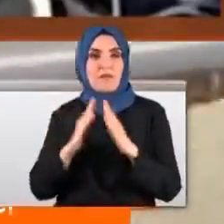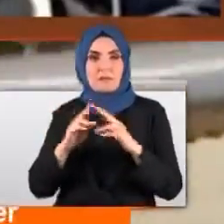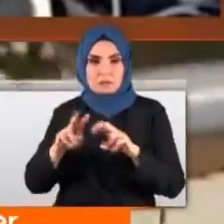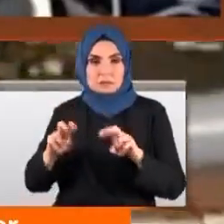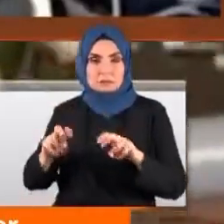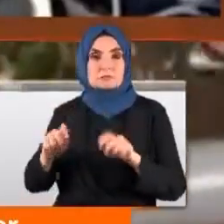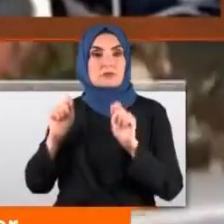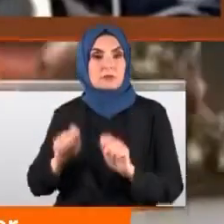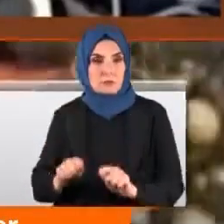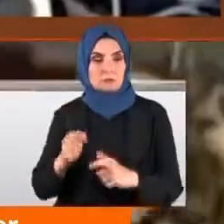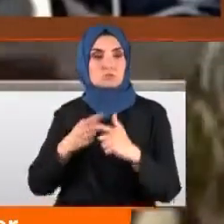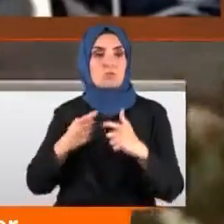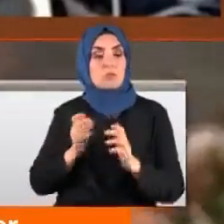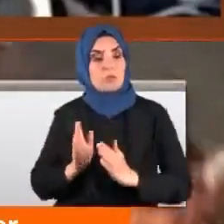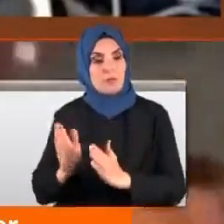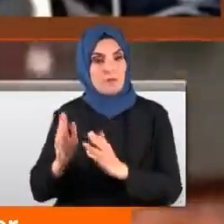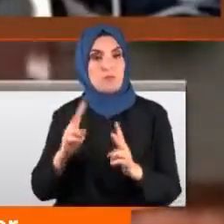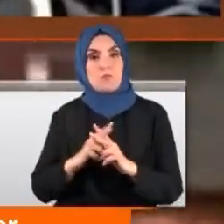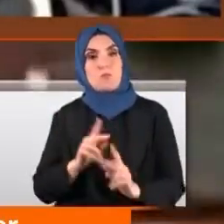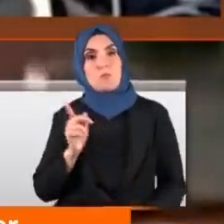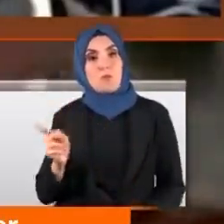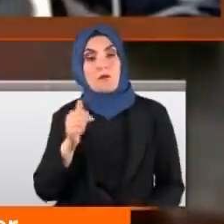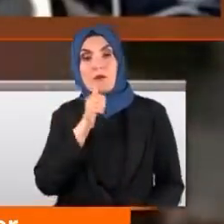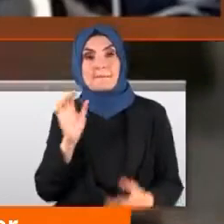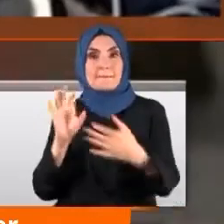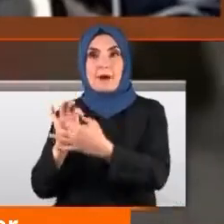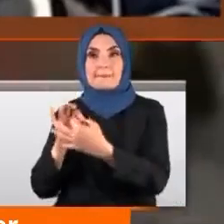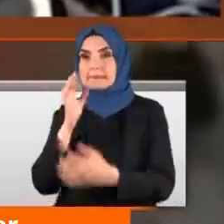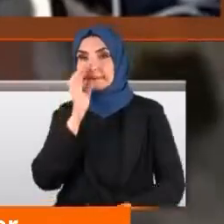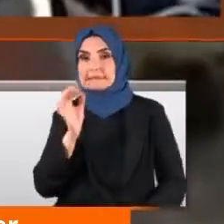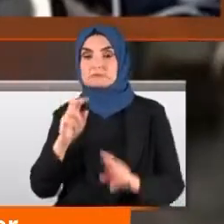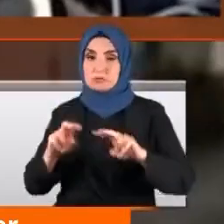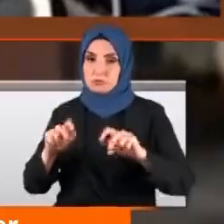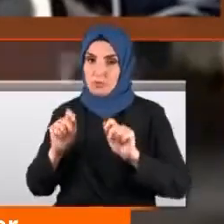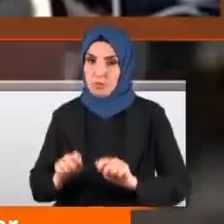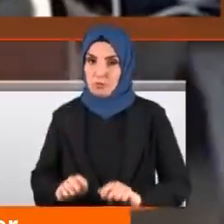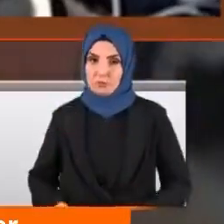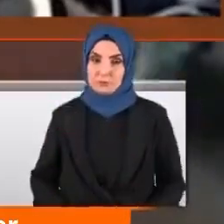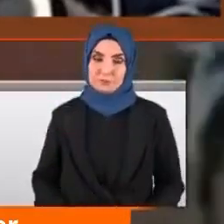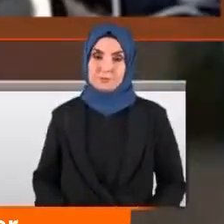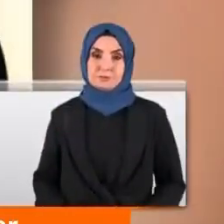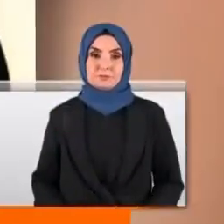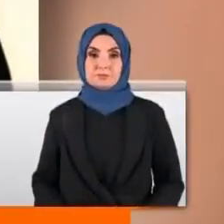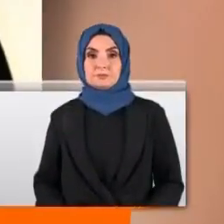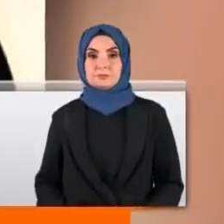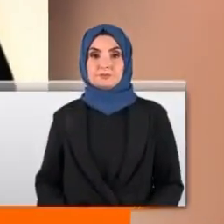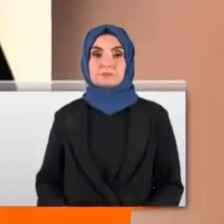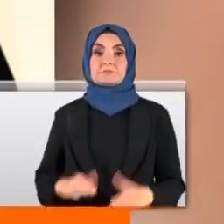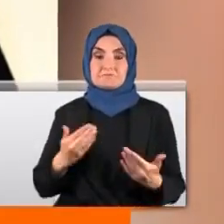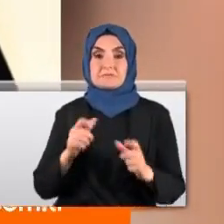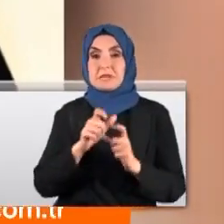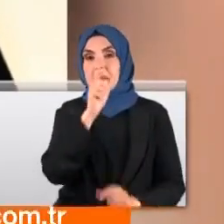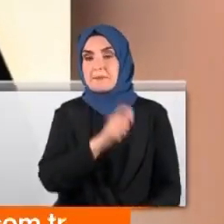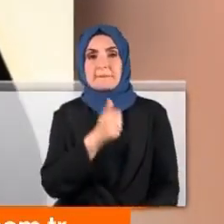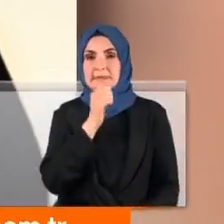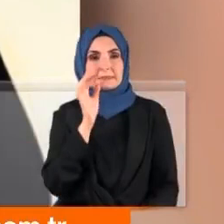saldırganın sorgusu sürüyor. Polis Matar'ın bağlantılarını araştırıyor. Peki Salman Rushdie